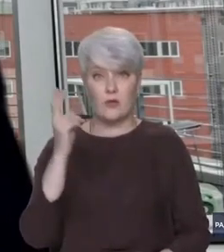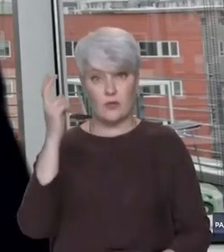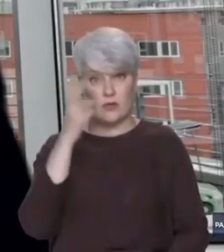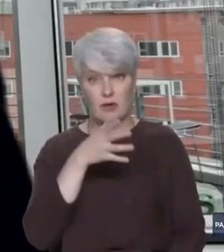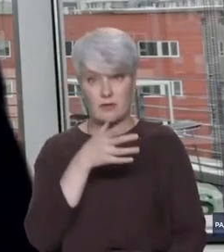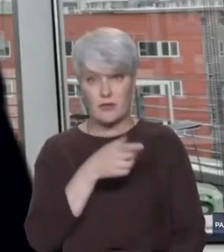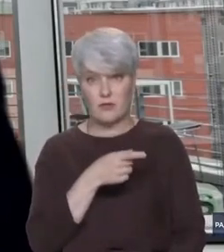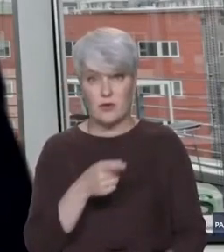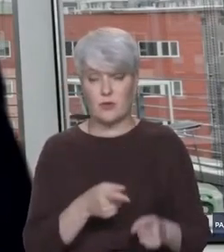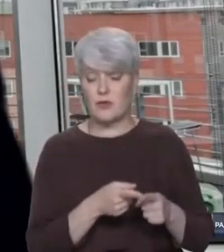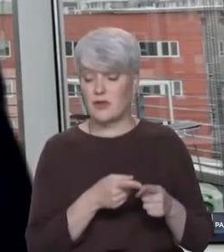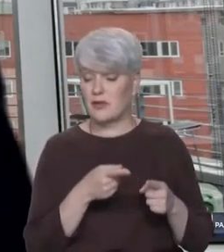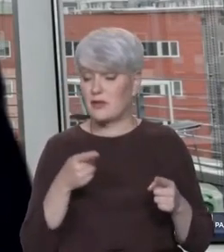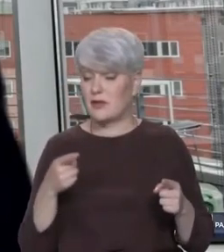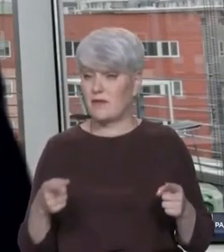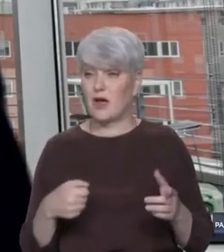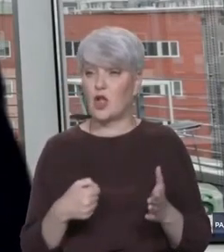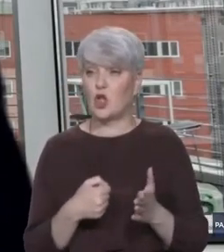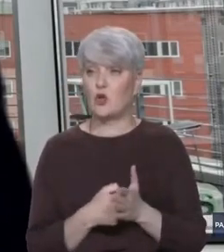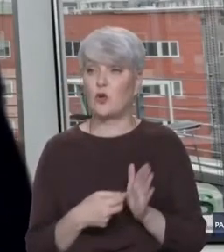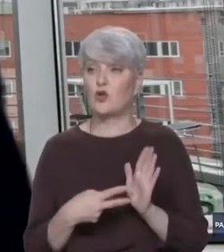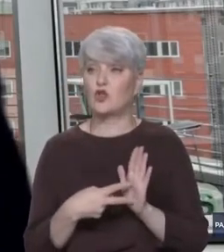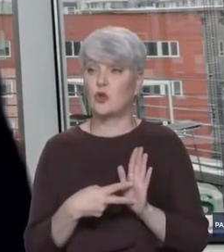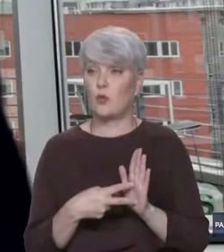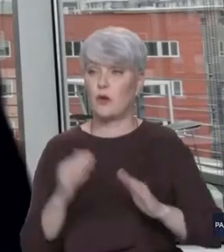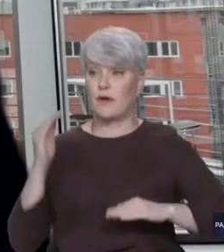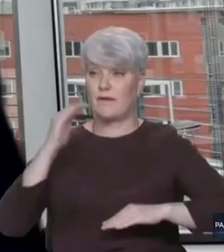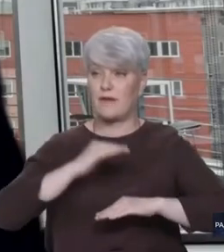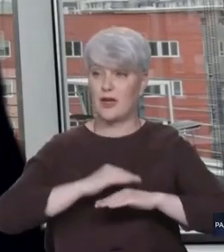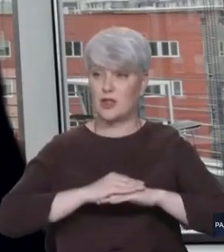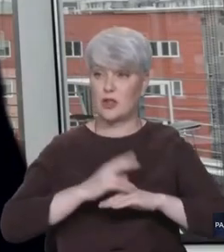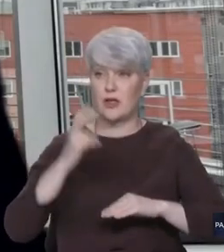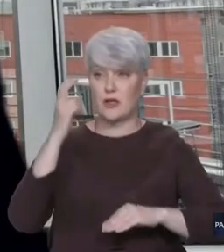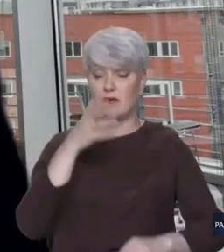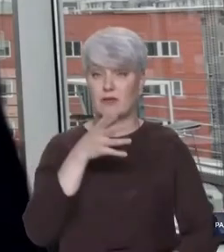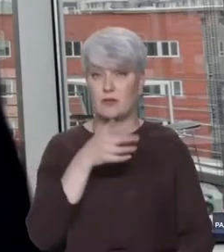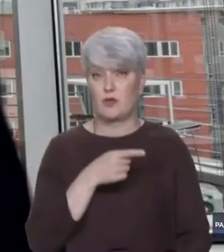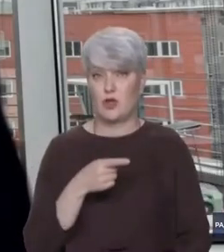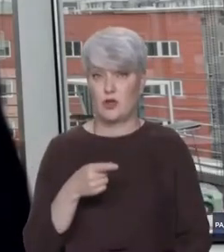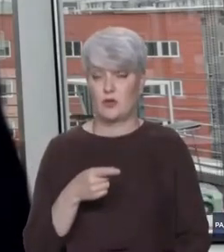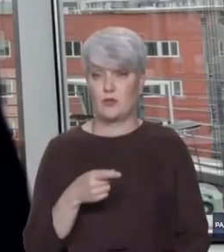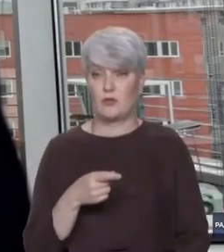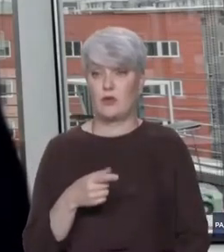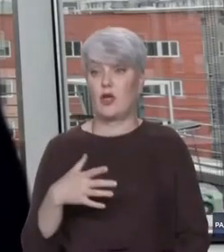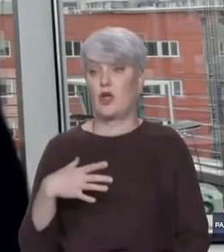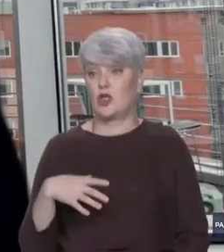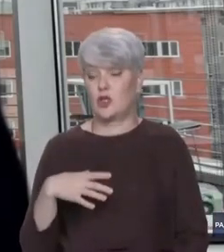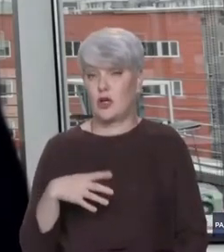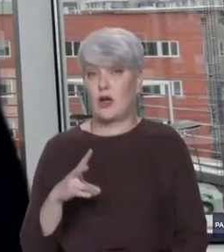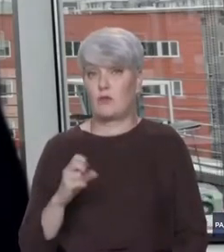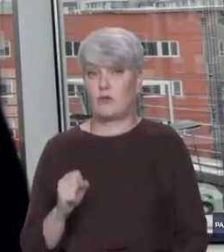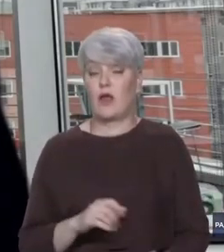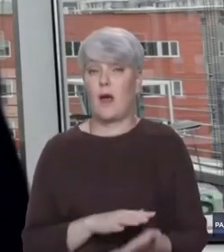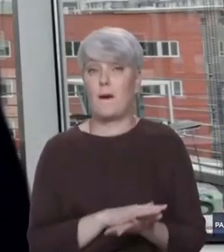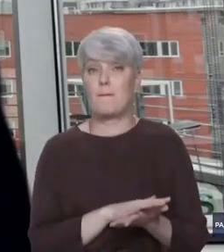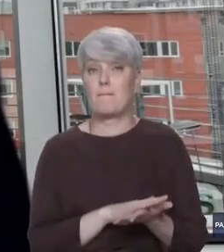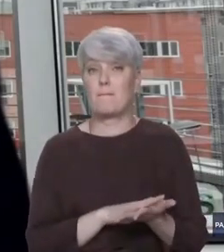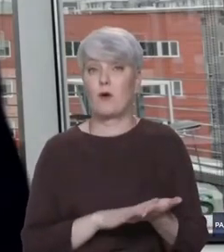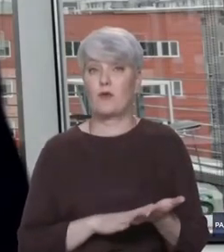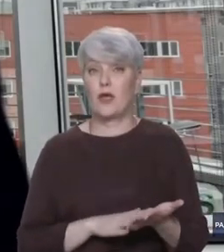київським часом і тривали аж до 7 години вечора за київським часом тому чекаємо на подальші